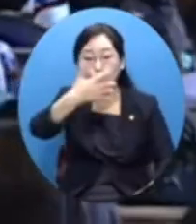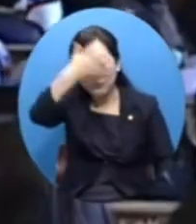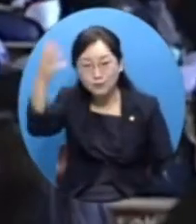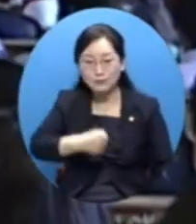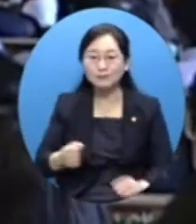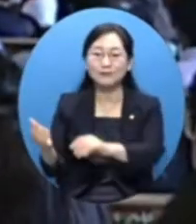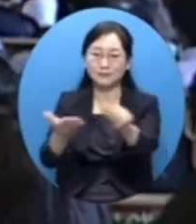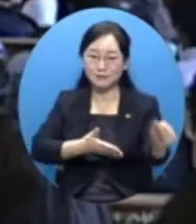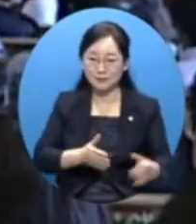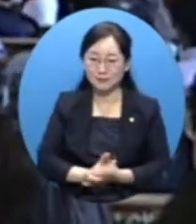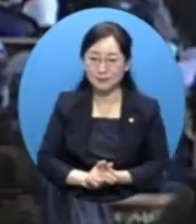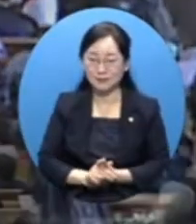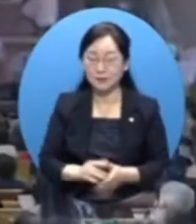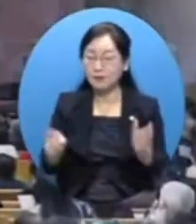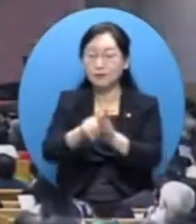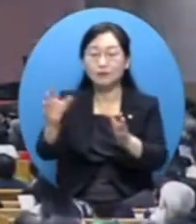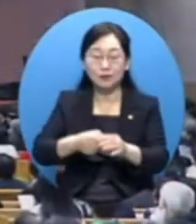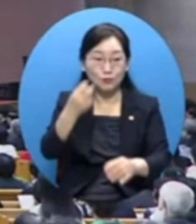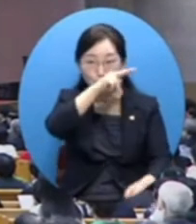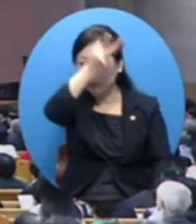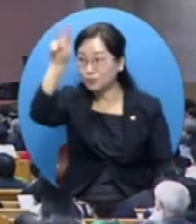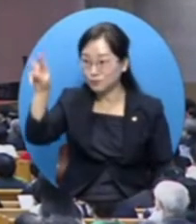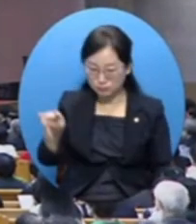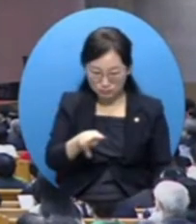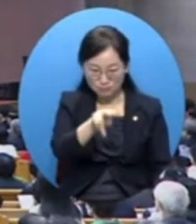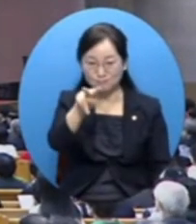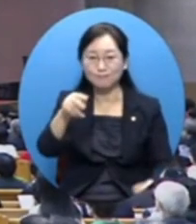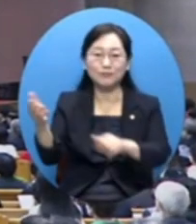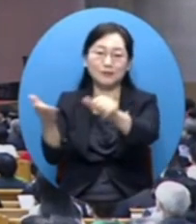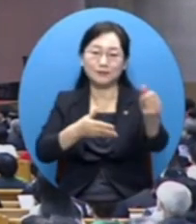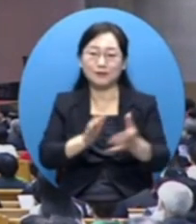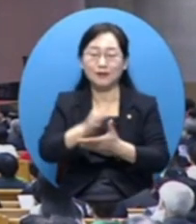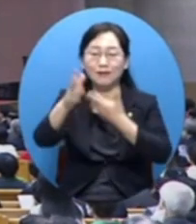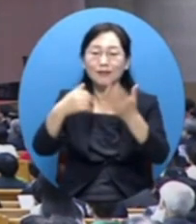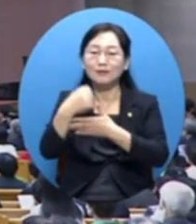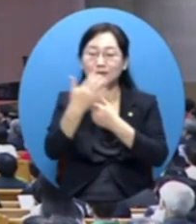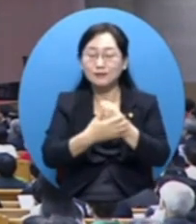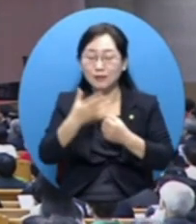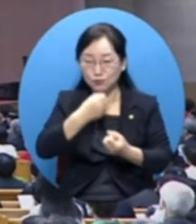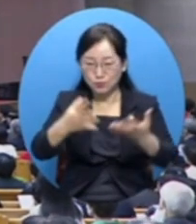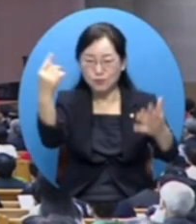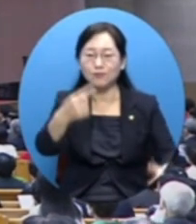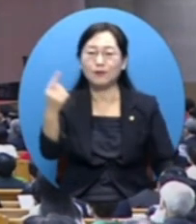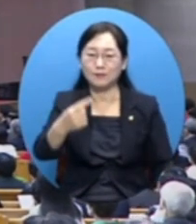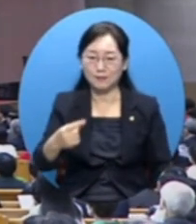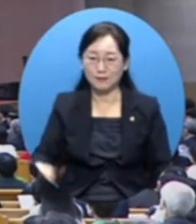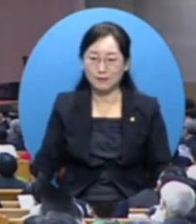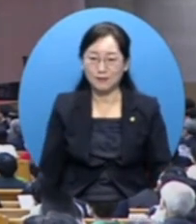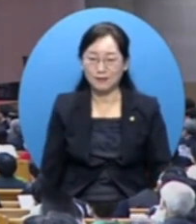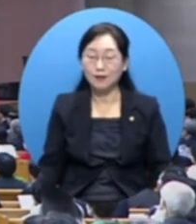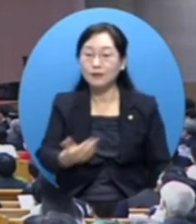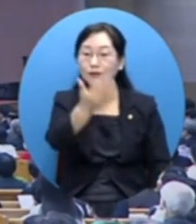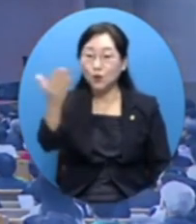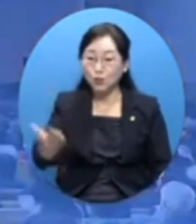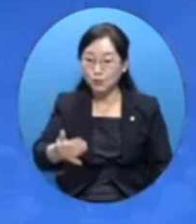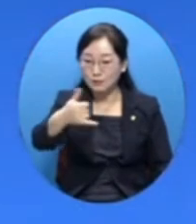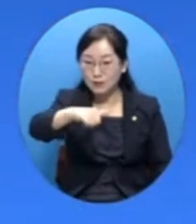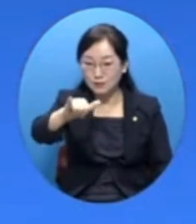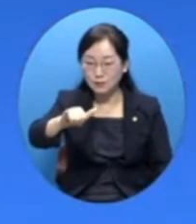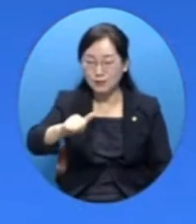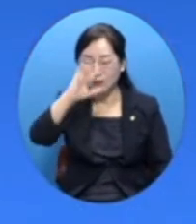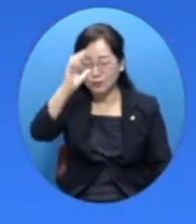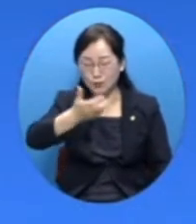바랍니다 아멘 믿음으로을 바 보시기 바랍니다 하나님의 은혜와 축복이 임하게 되는 것입니다 아멘 여러분 자녀에 대한 한 꿈을